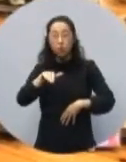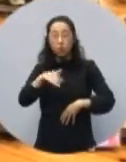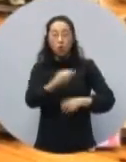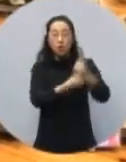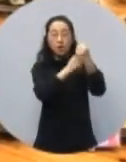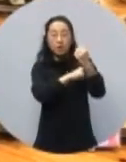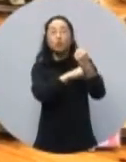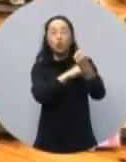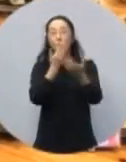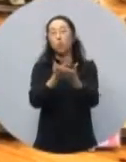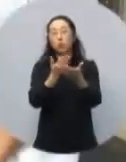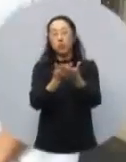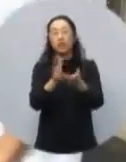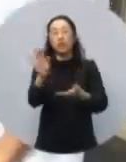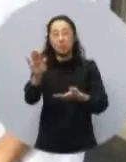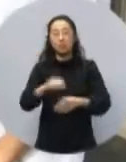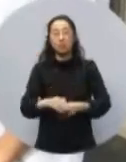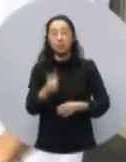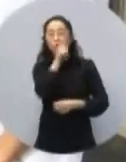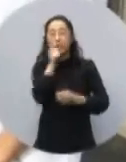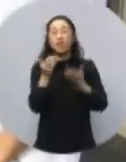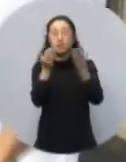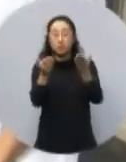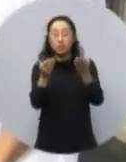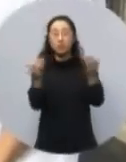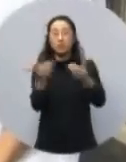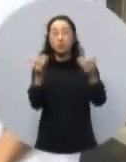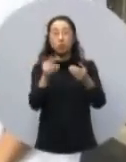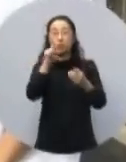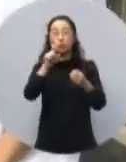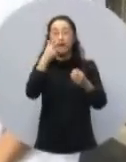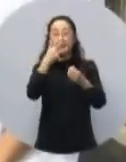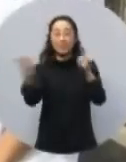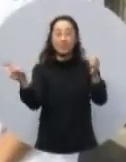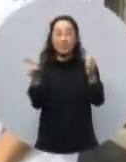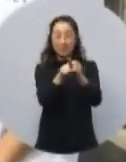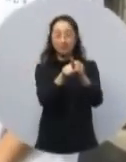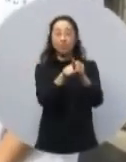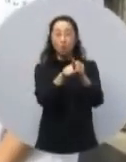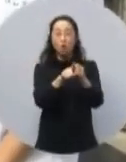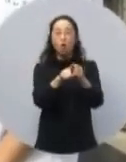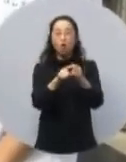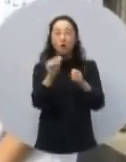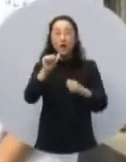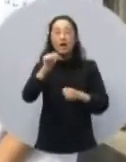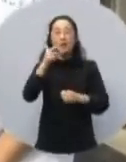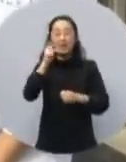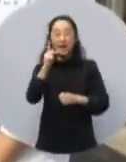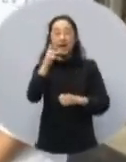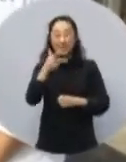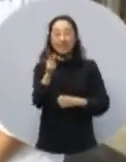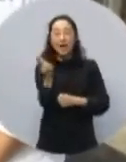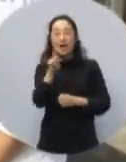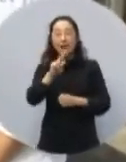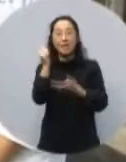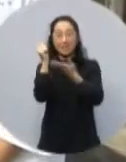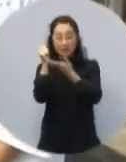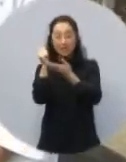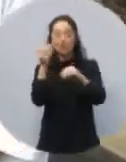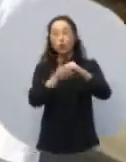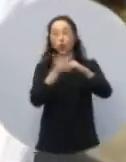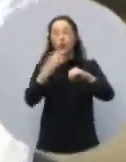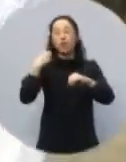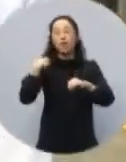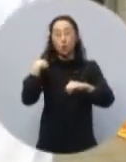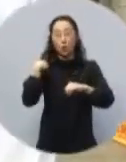力を求めております。それでは紹介します。勤続18年の柏原さんです。調理を担当しております。